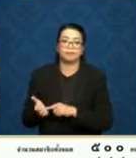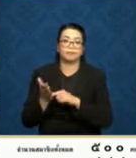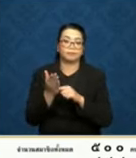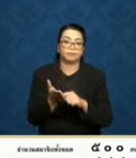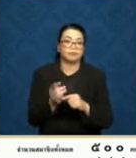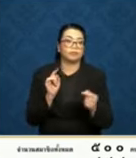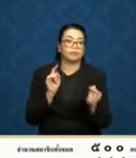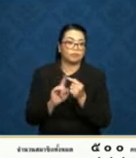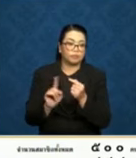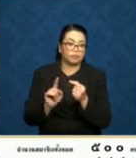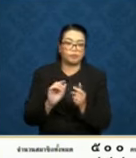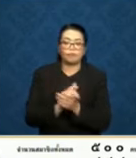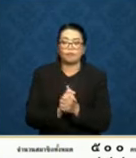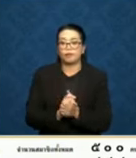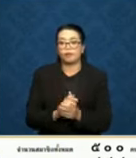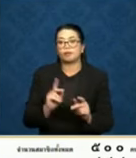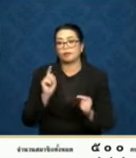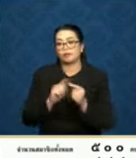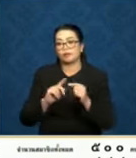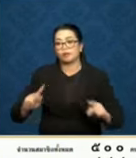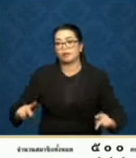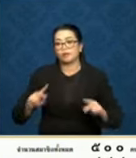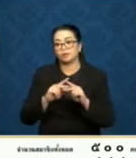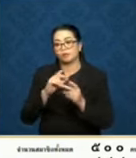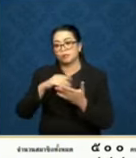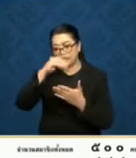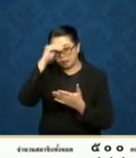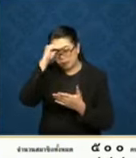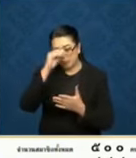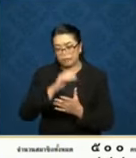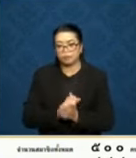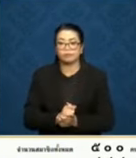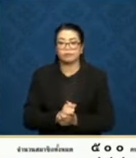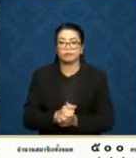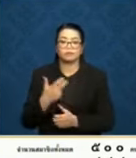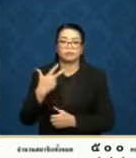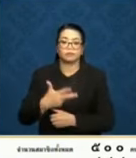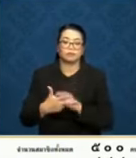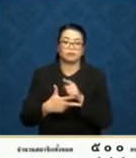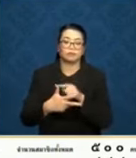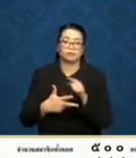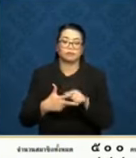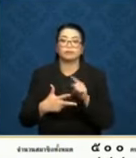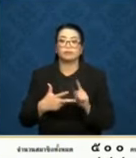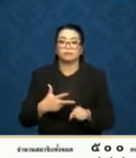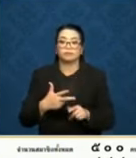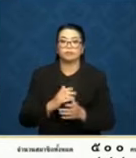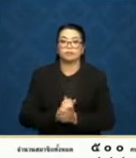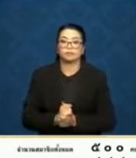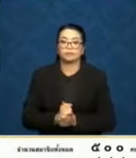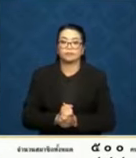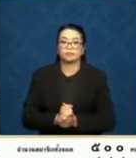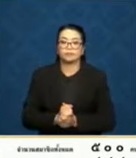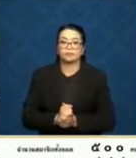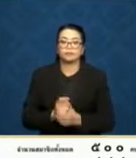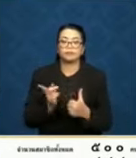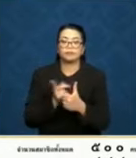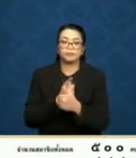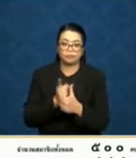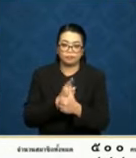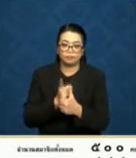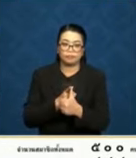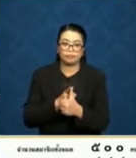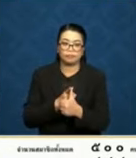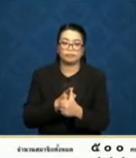รฐบาลอยากจะนำเสนอถึกระทงศึษาใหทำครับประกอดไปด้วย 3 เรื่องหล ทสำคัญประการแรกครับ